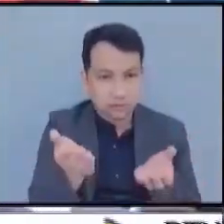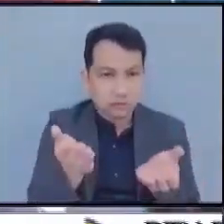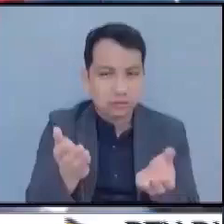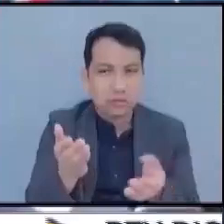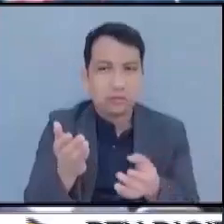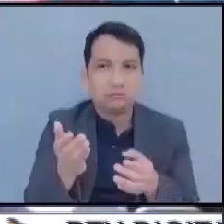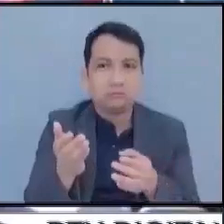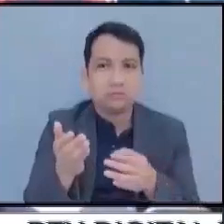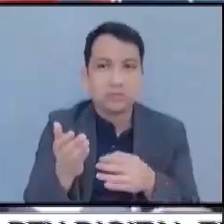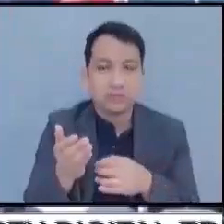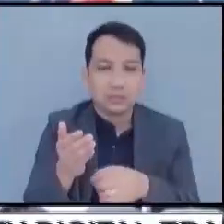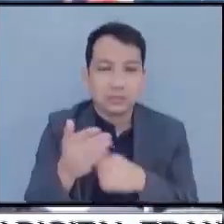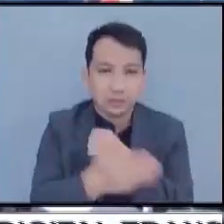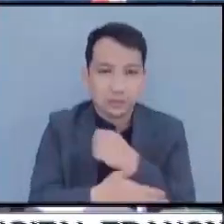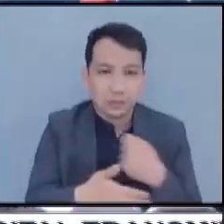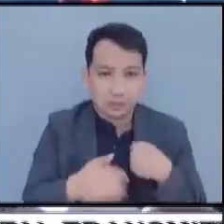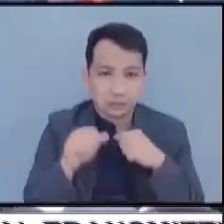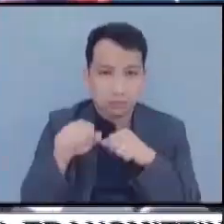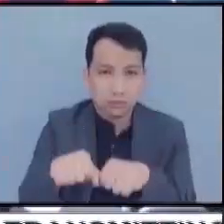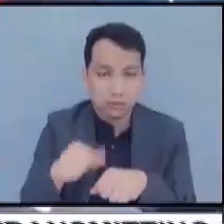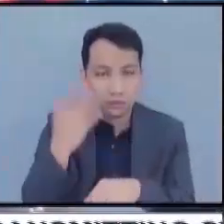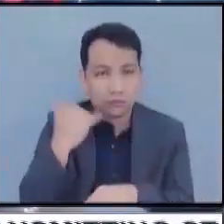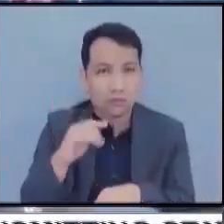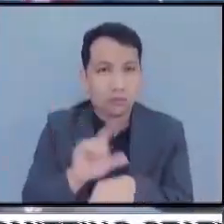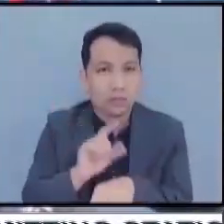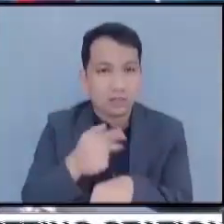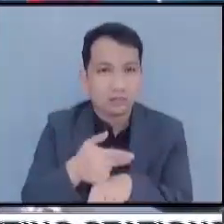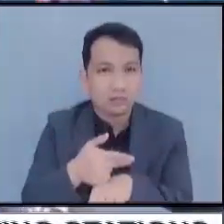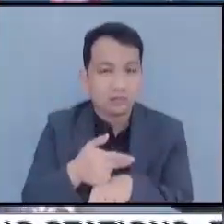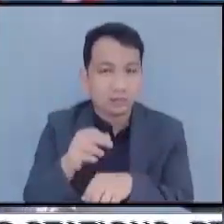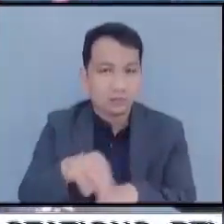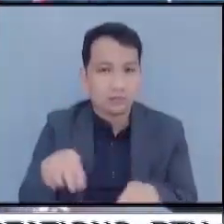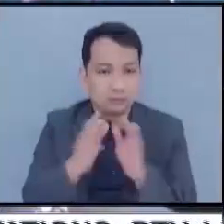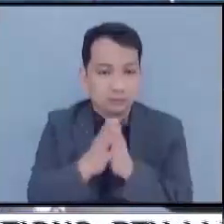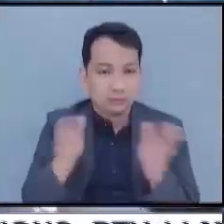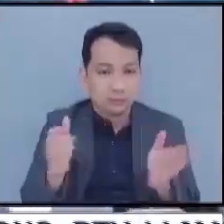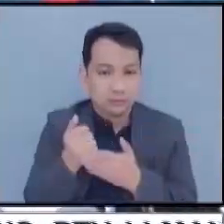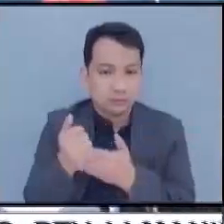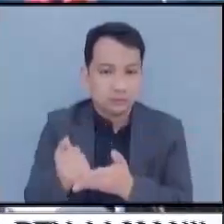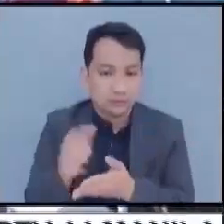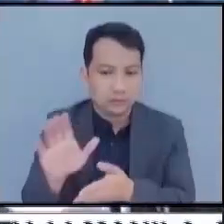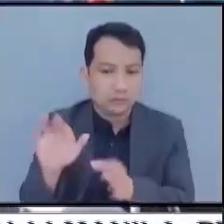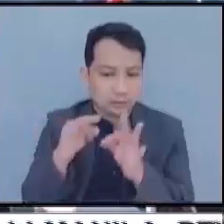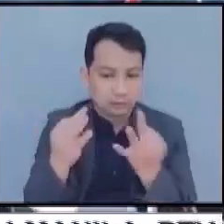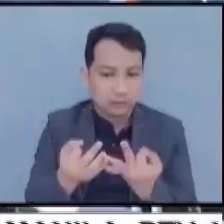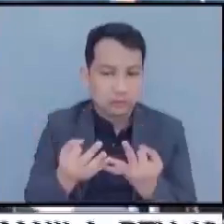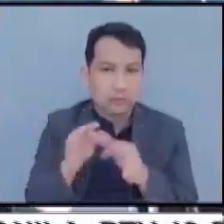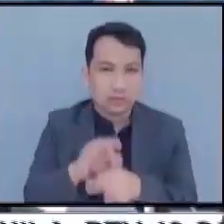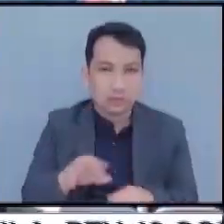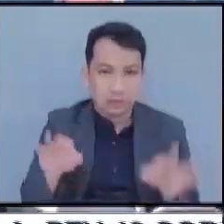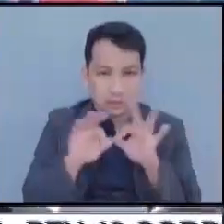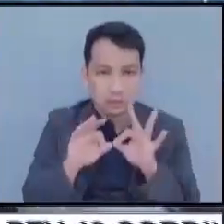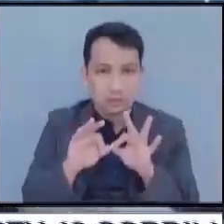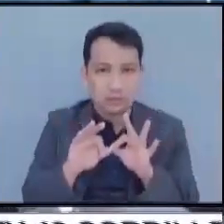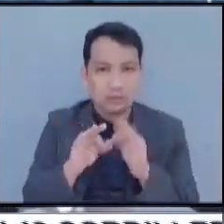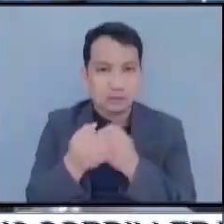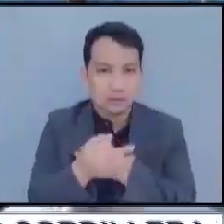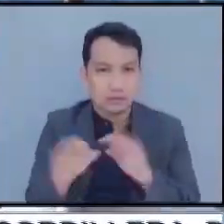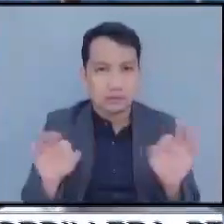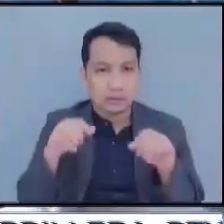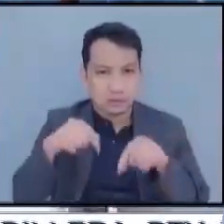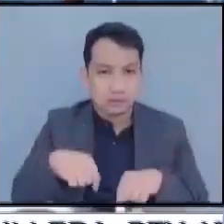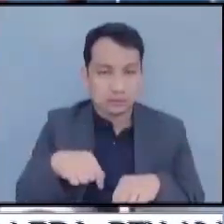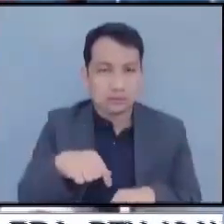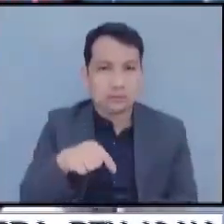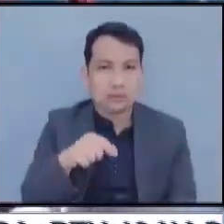ang kanilang kabuhayan na malaking bagay sa kani-kanilang mga pamilya. Kaya napakahalaga na makapangisda sila ng malaya dito sa bahagi